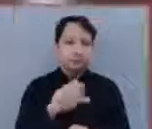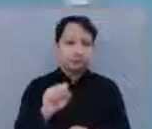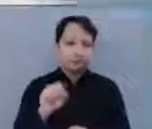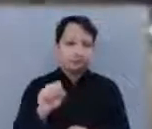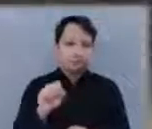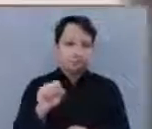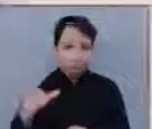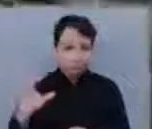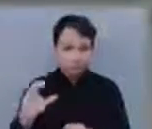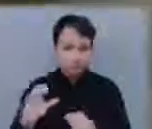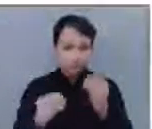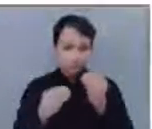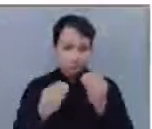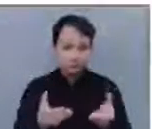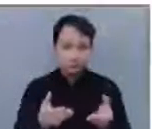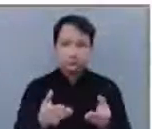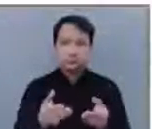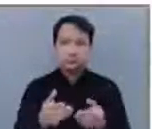regalo.